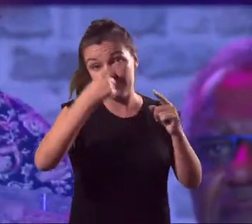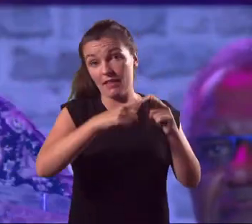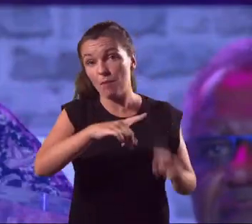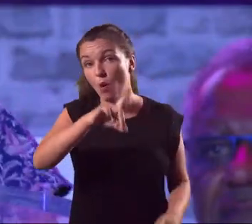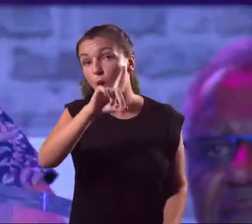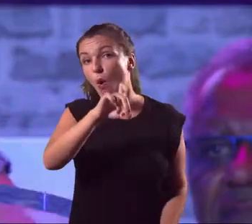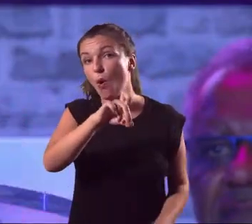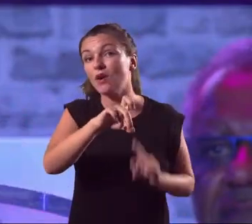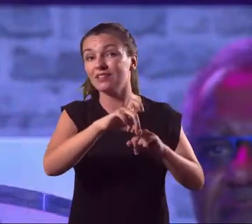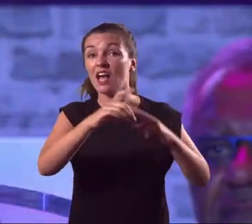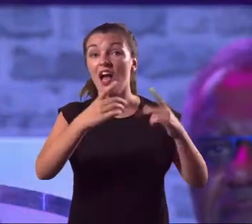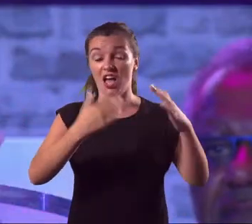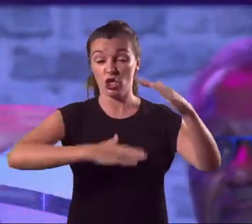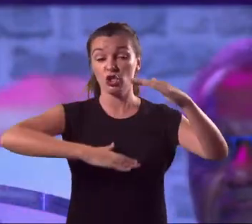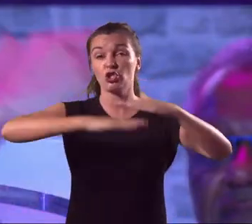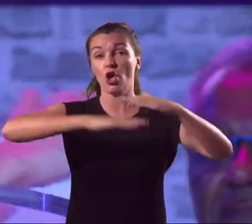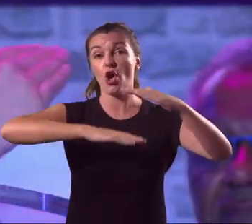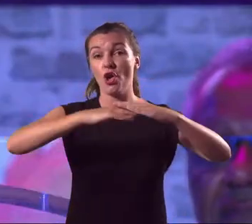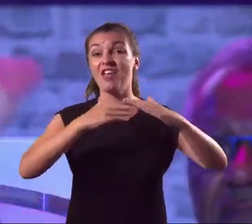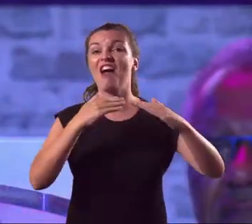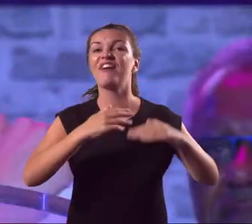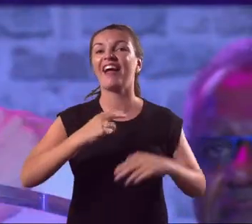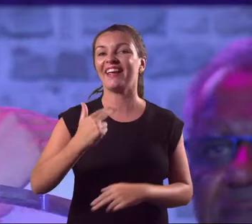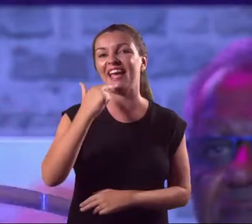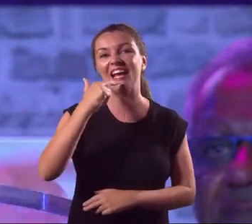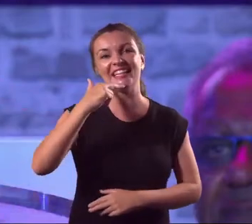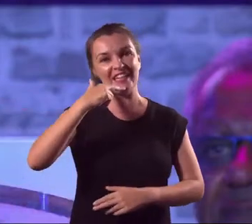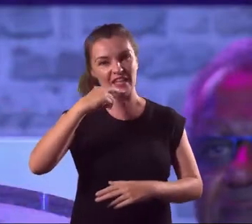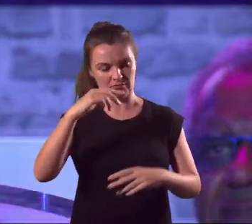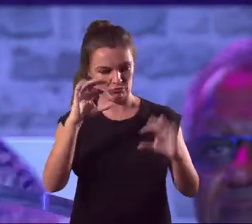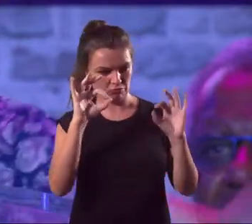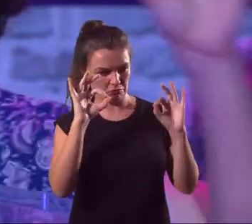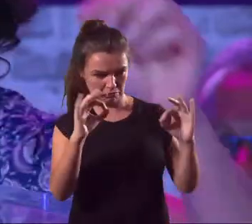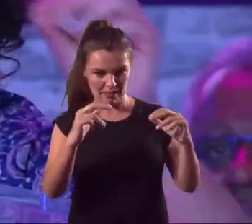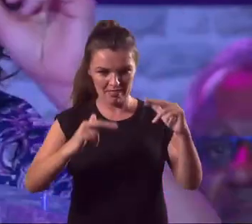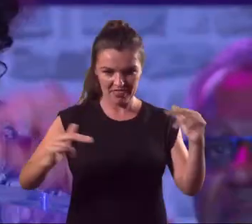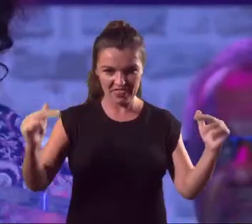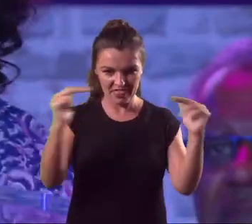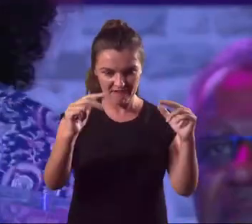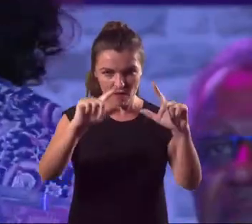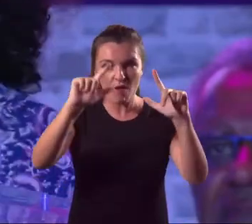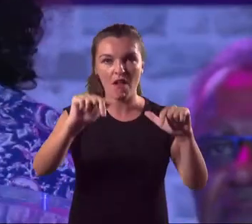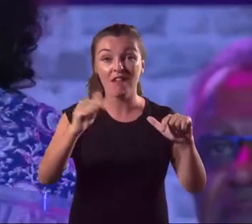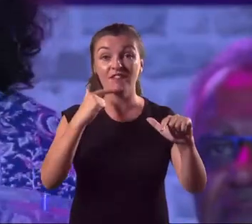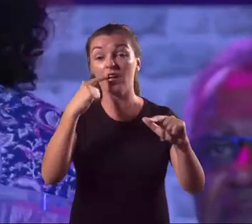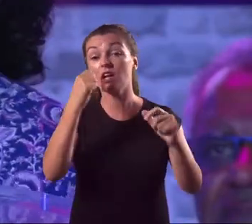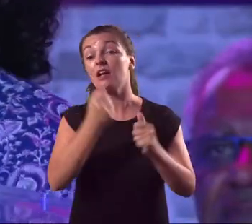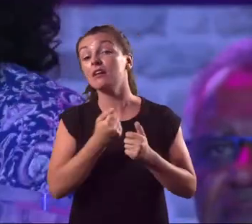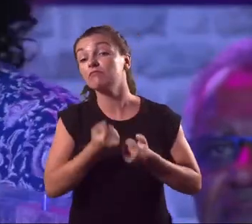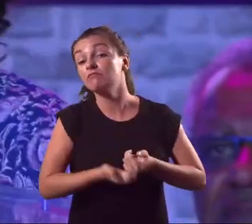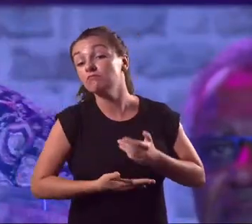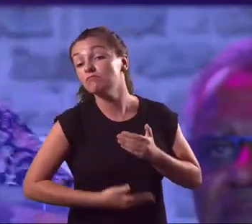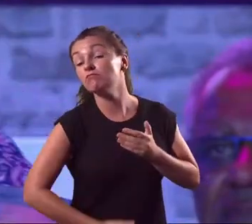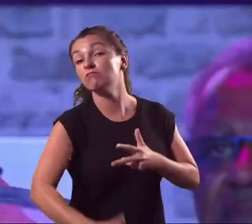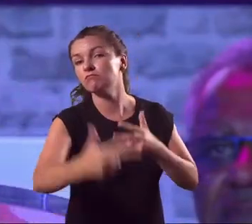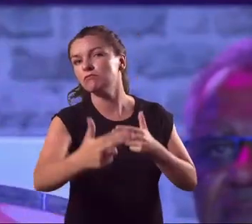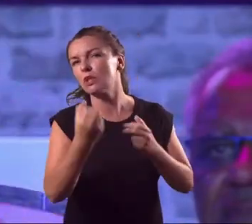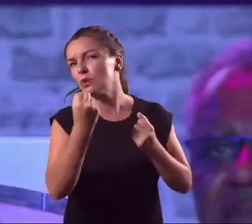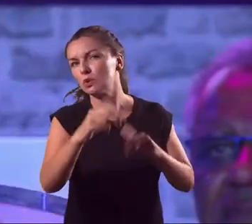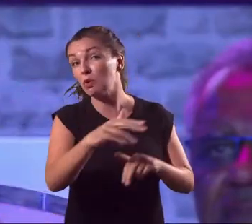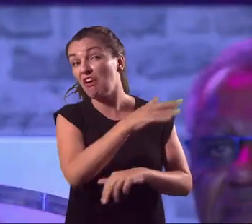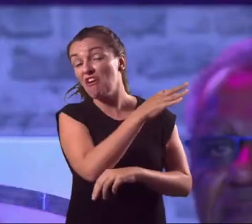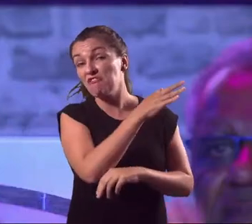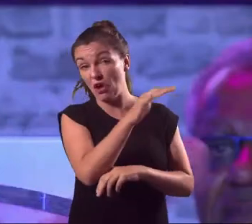qui fixe des seuils en matière de qualité de l'eau pour lesquels, dans les années qui viennent, il est sûr que la France